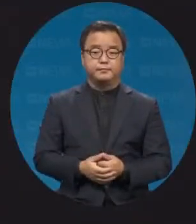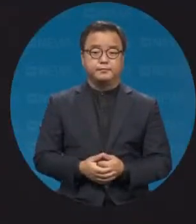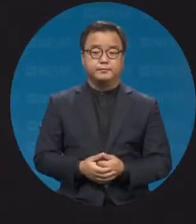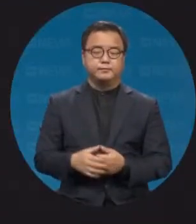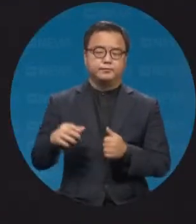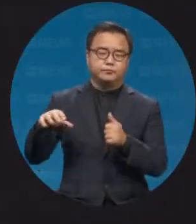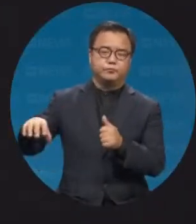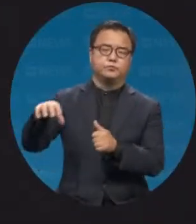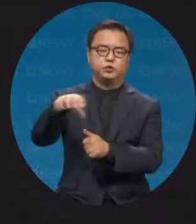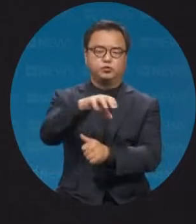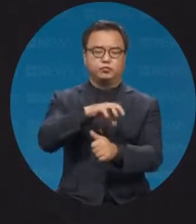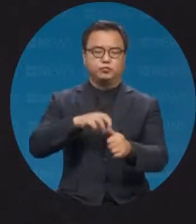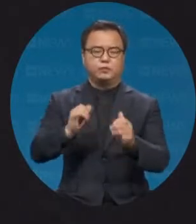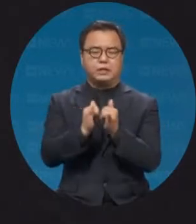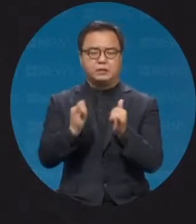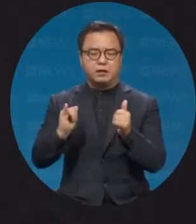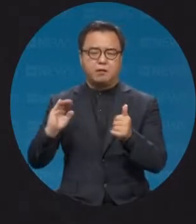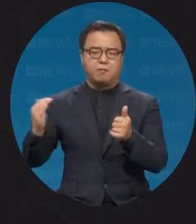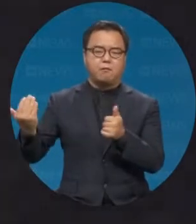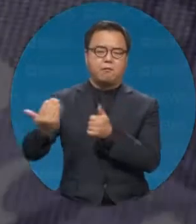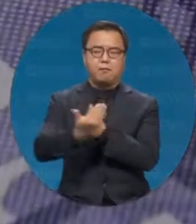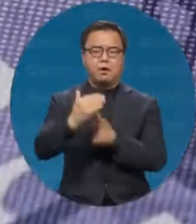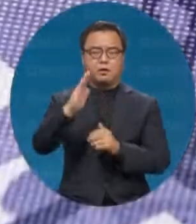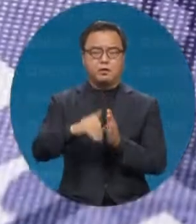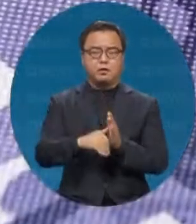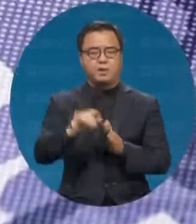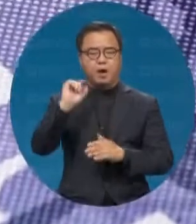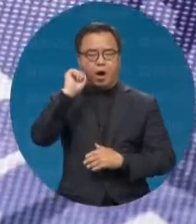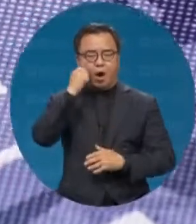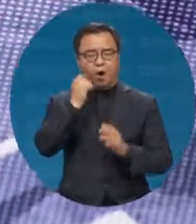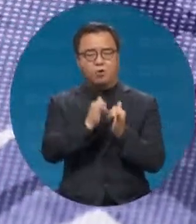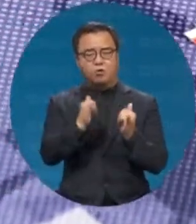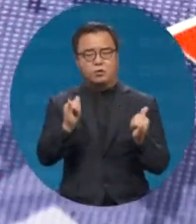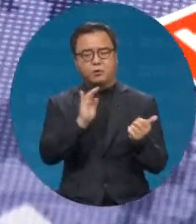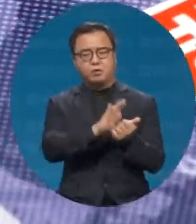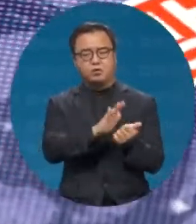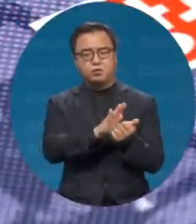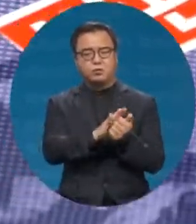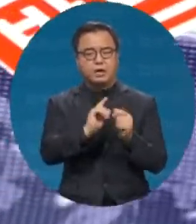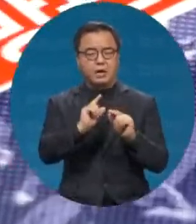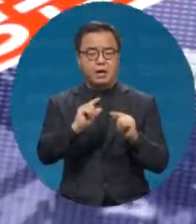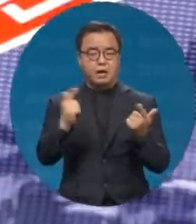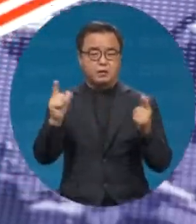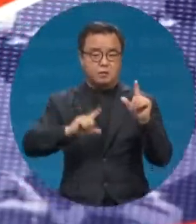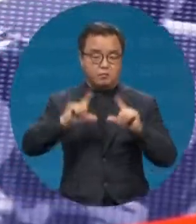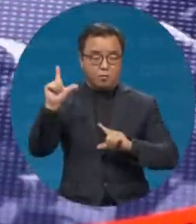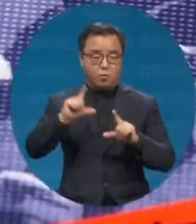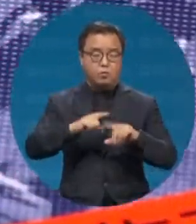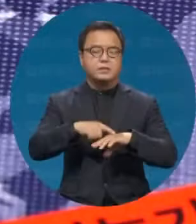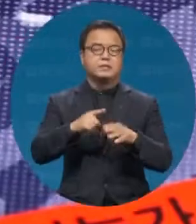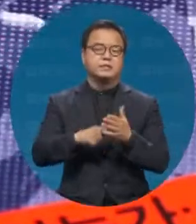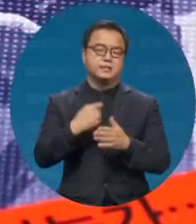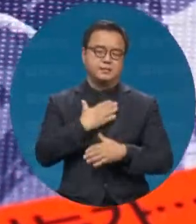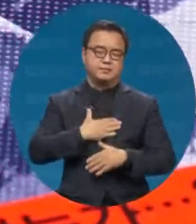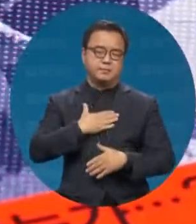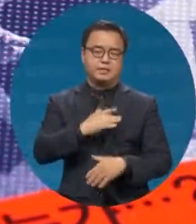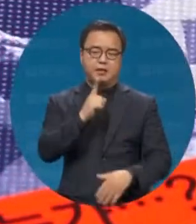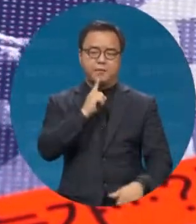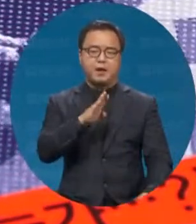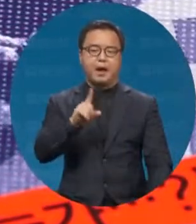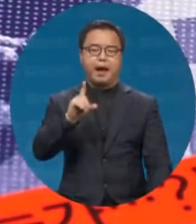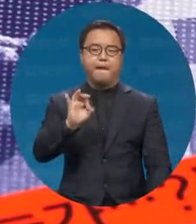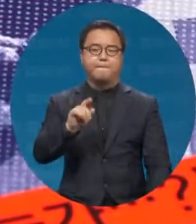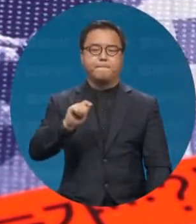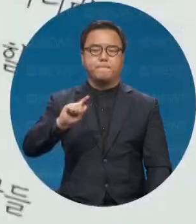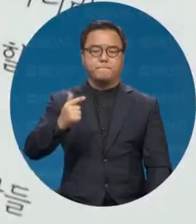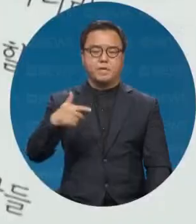주위에 사람이 많을수록 어려움에 처한 사람을 돕지 않는 현상을 심리학에선 방관자 효과라고 하죠.